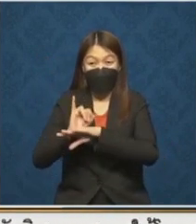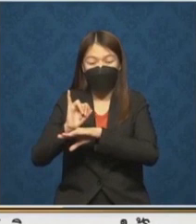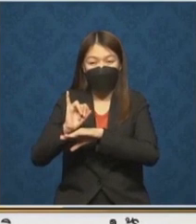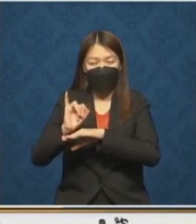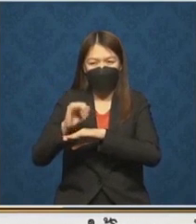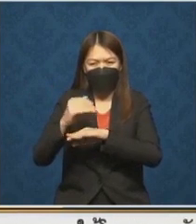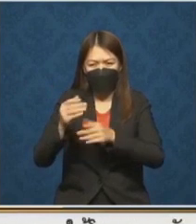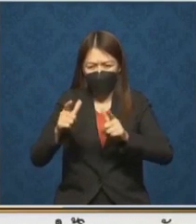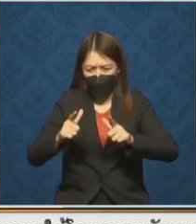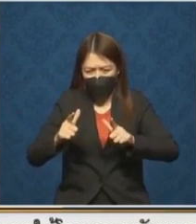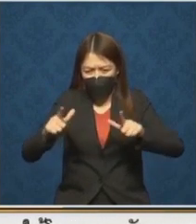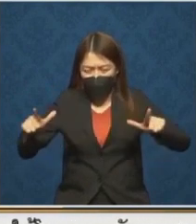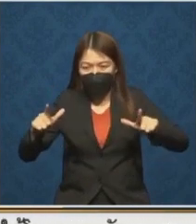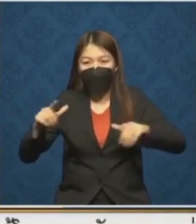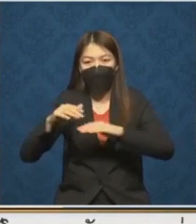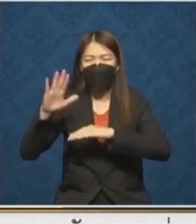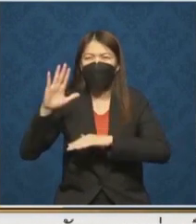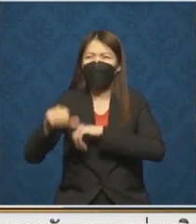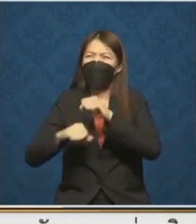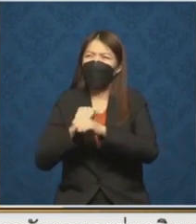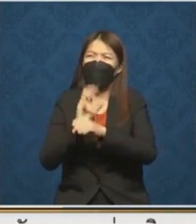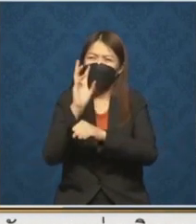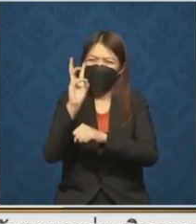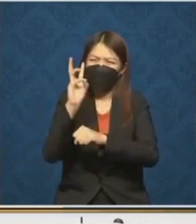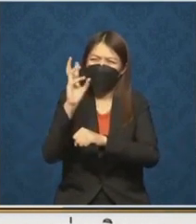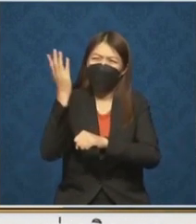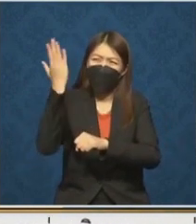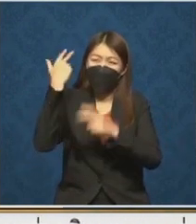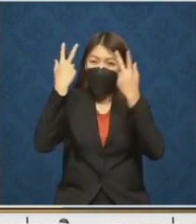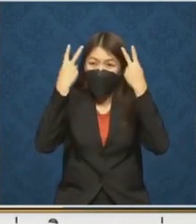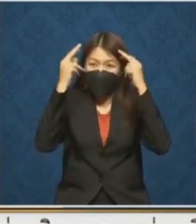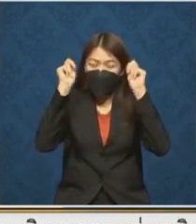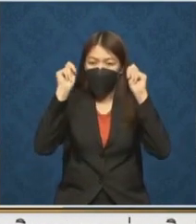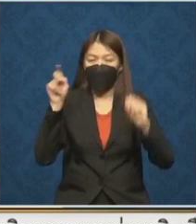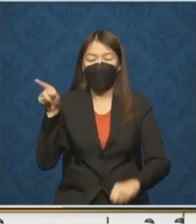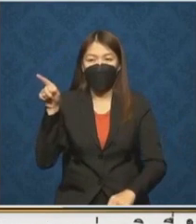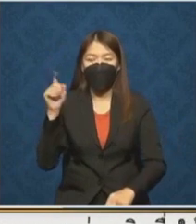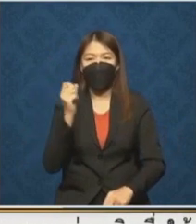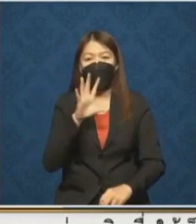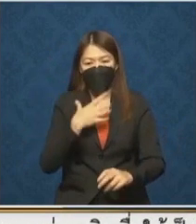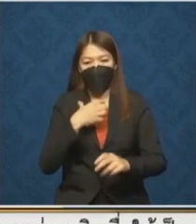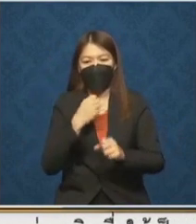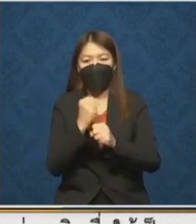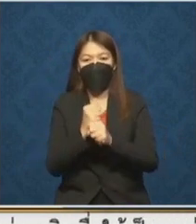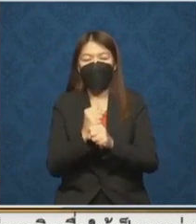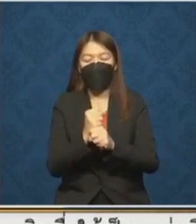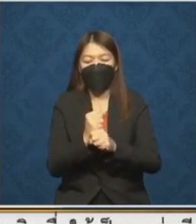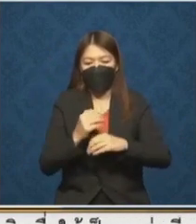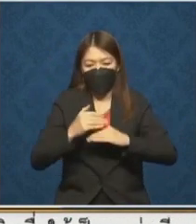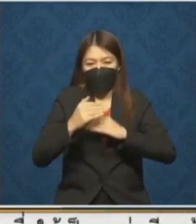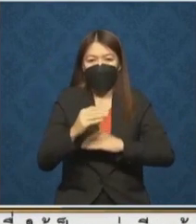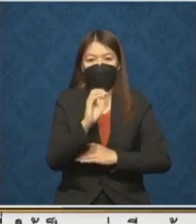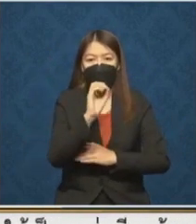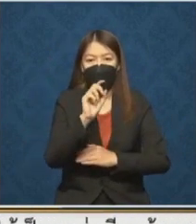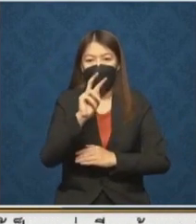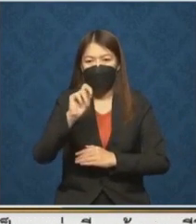ารนายกรัฐมัตีเมื่ 6 ปีที่แล้วถ้จะไม่ผิด ท่านบอกท่านจะทำ One Mapเพื่อจะเอาแวเขต